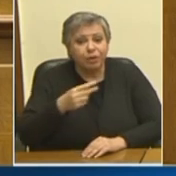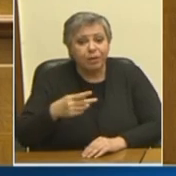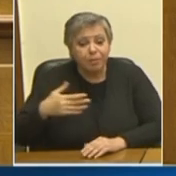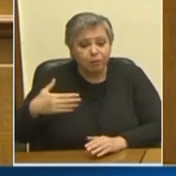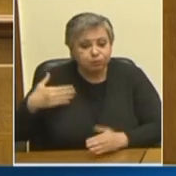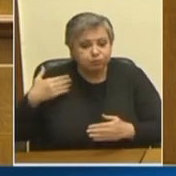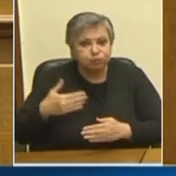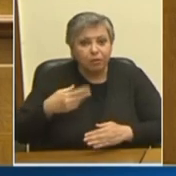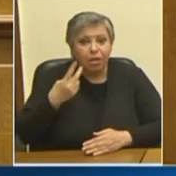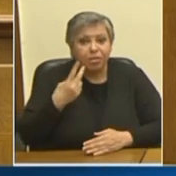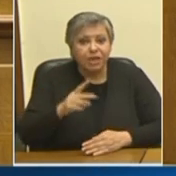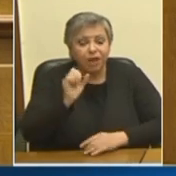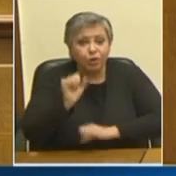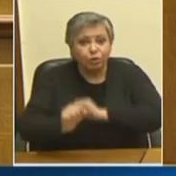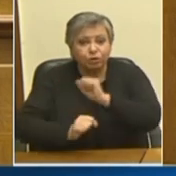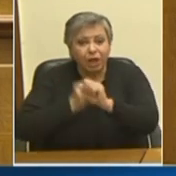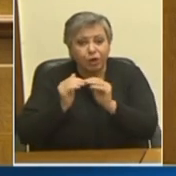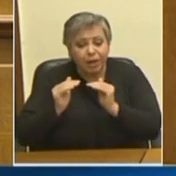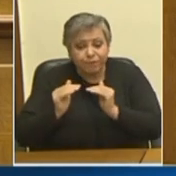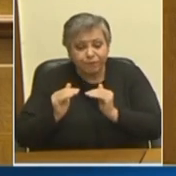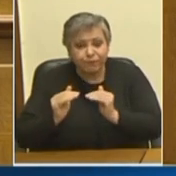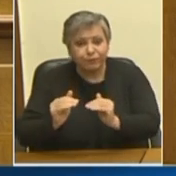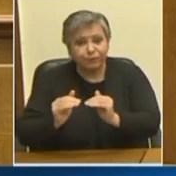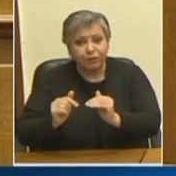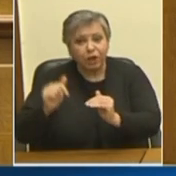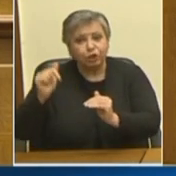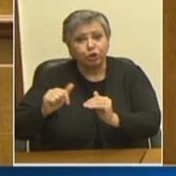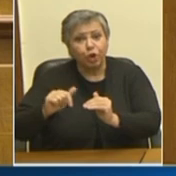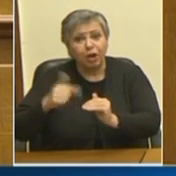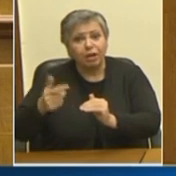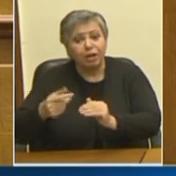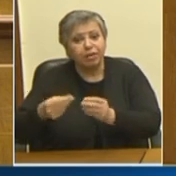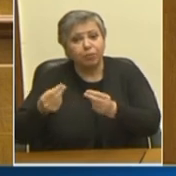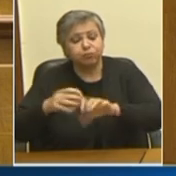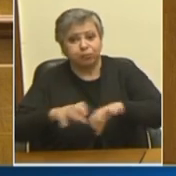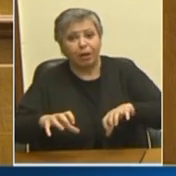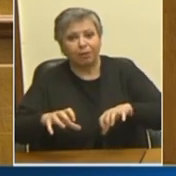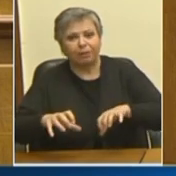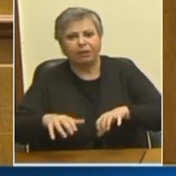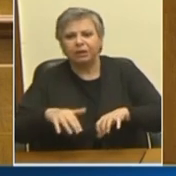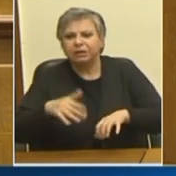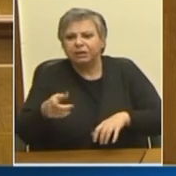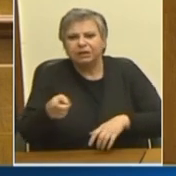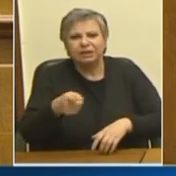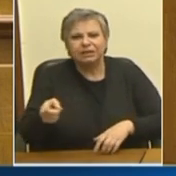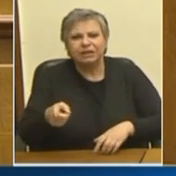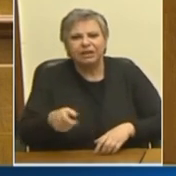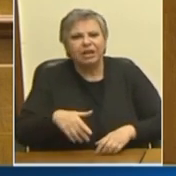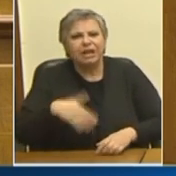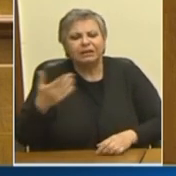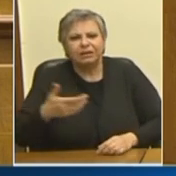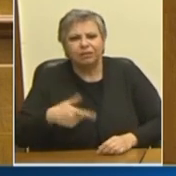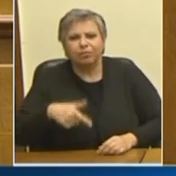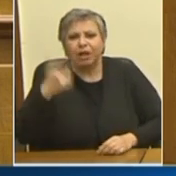λαού να το λύσει η κυβέρνησή σας? Δηλαδή τι ήρθατε εσείς? Με ένα μαχαίρι σφάξατε τη